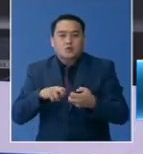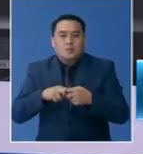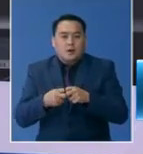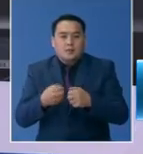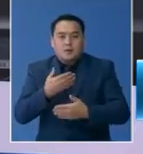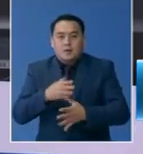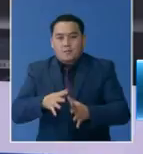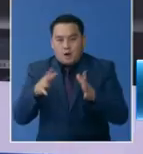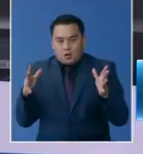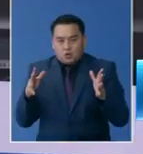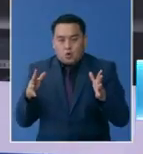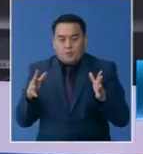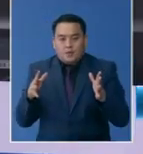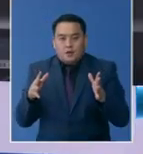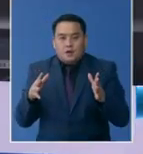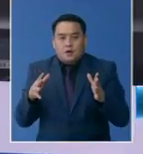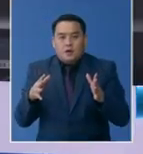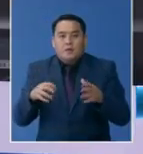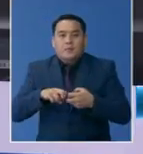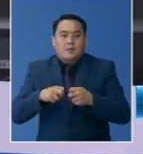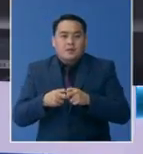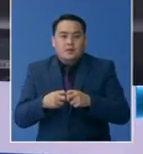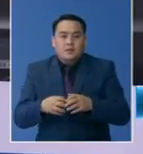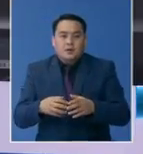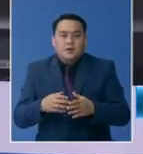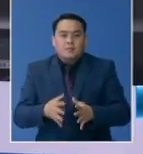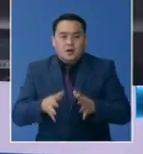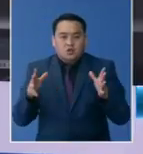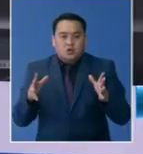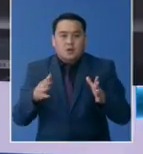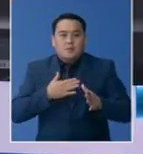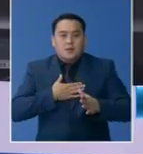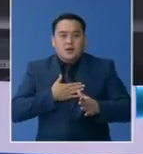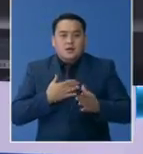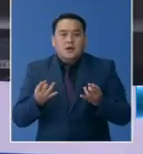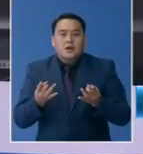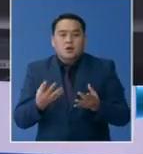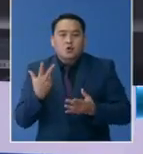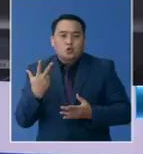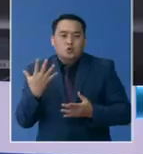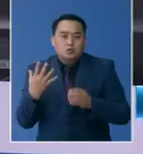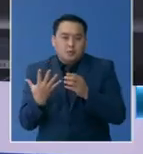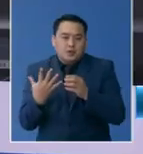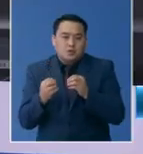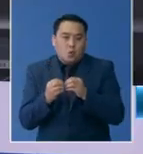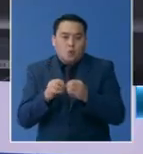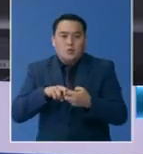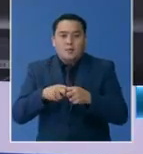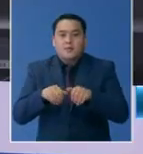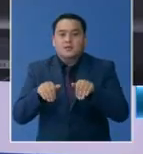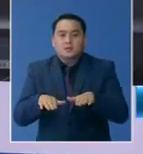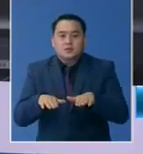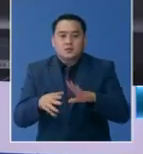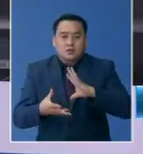емес. Бұл сан түрлі жауыр болған мәселелер деген сөз. Егер біз ең құрмаса 3-5-10 мәселені шешсек, бұл